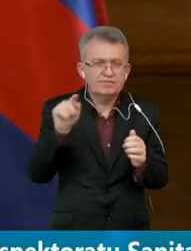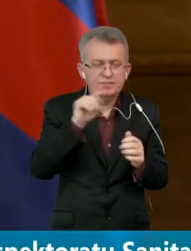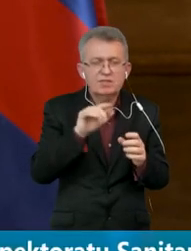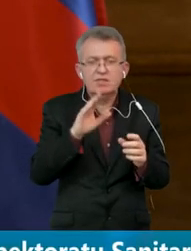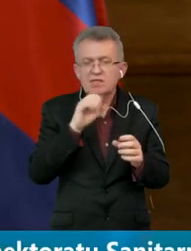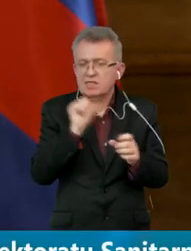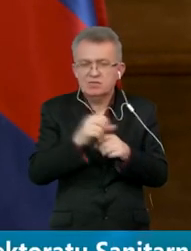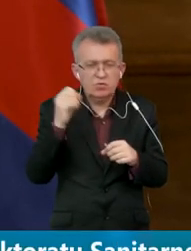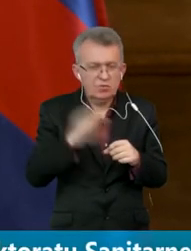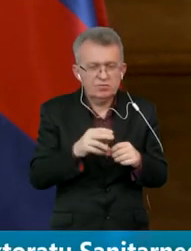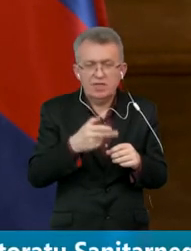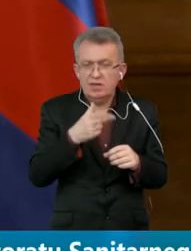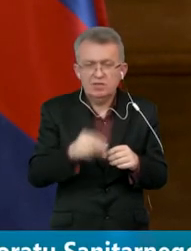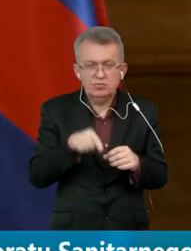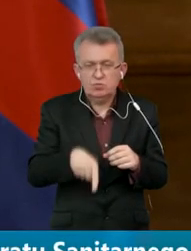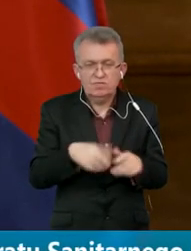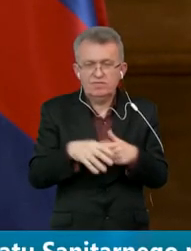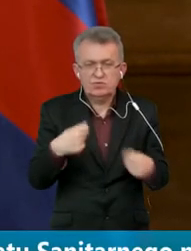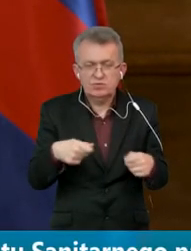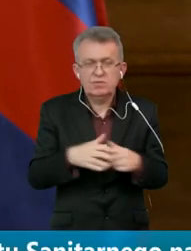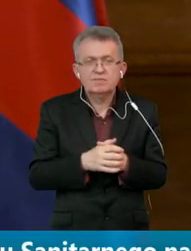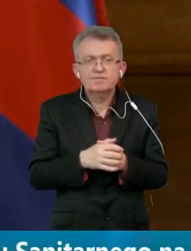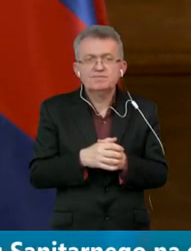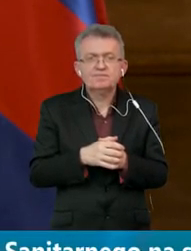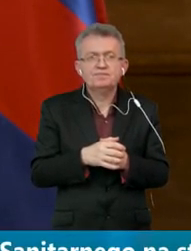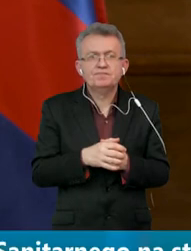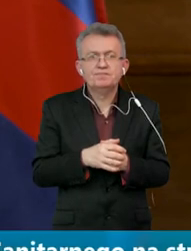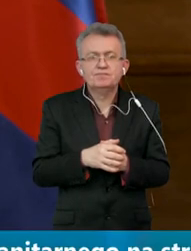jest jeszcze trudniejsza niż w Szczecinie.